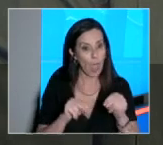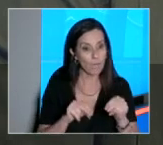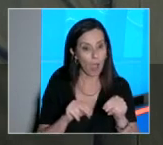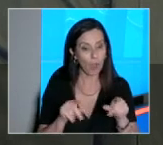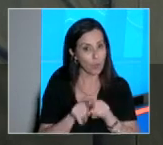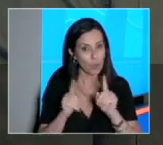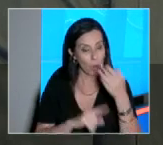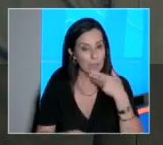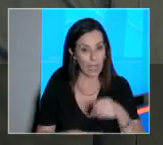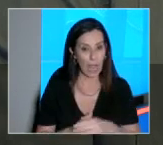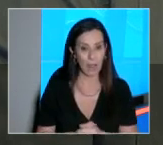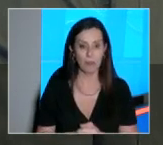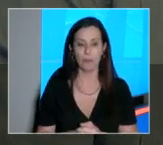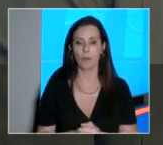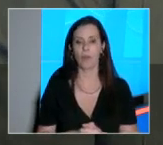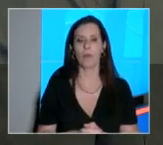בריחת מוחות?